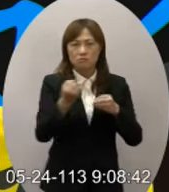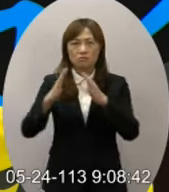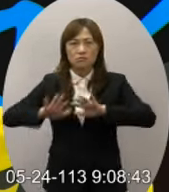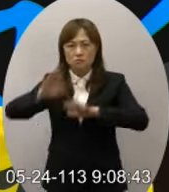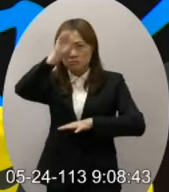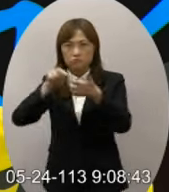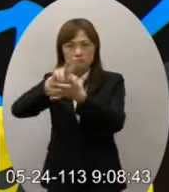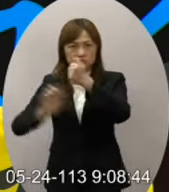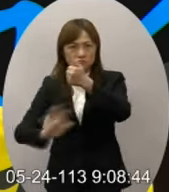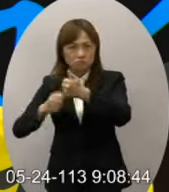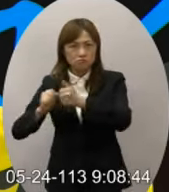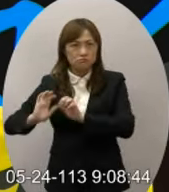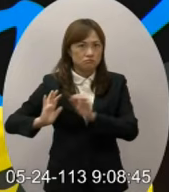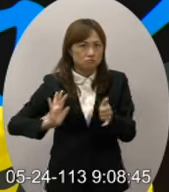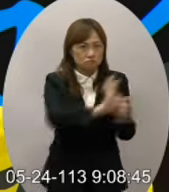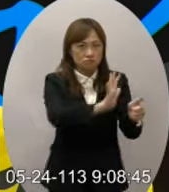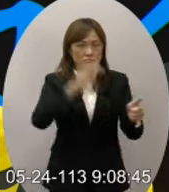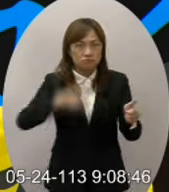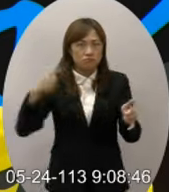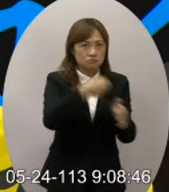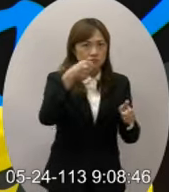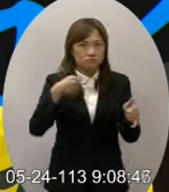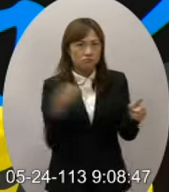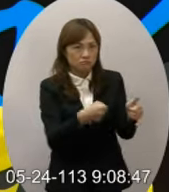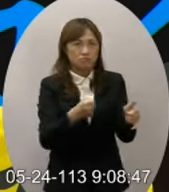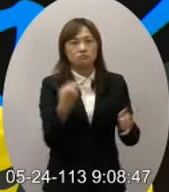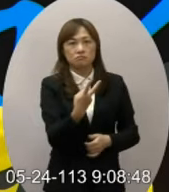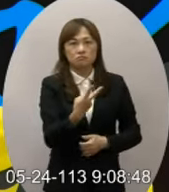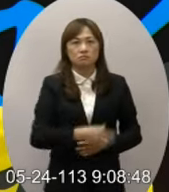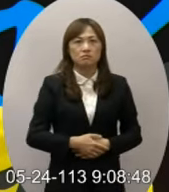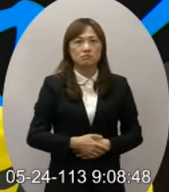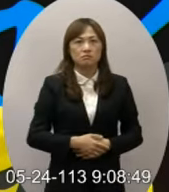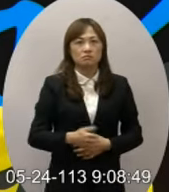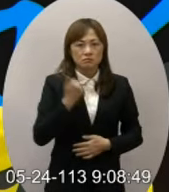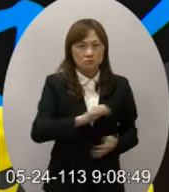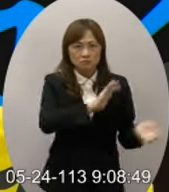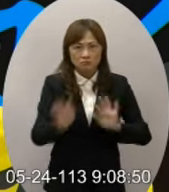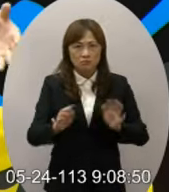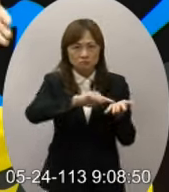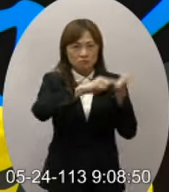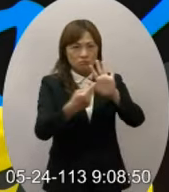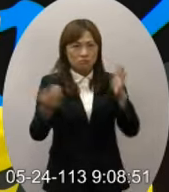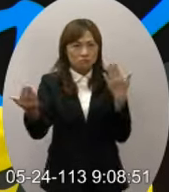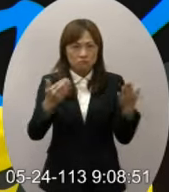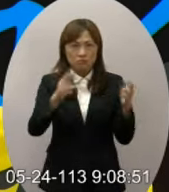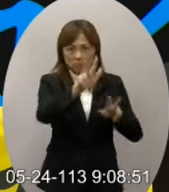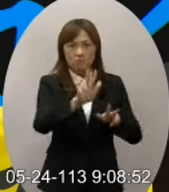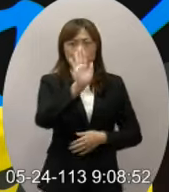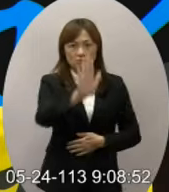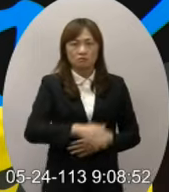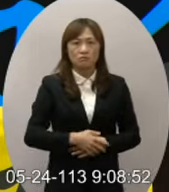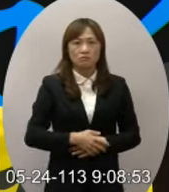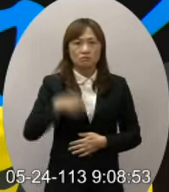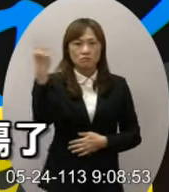推，推完之后两拳先打了他腰部跟他的背部，真相非常清楚。当他麦玉珍被打的时候，他回过头来，